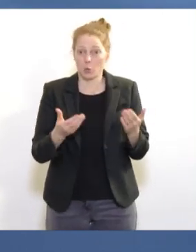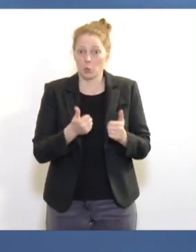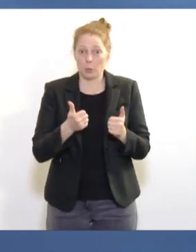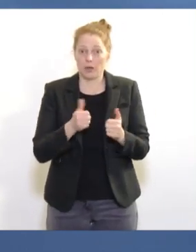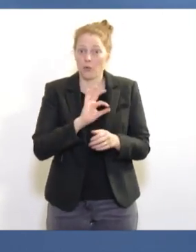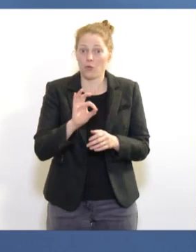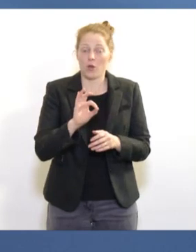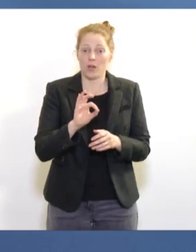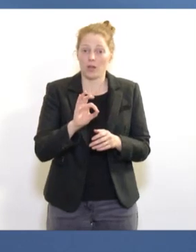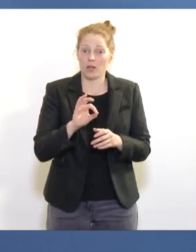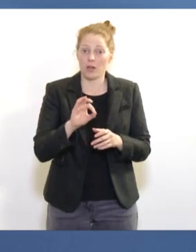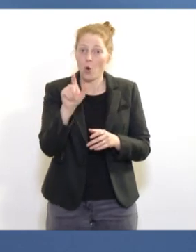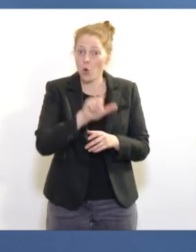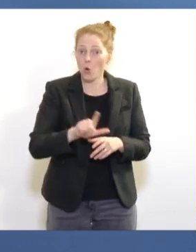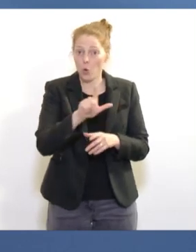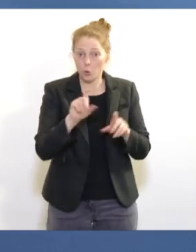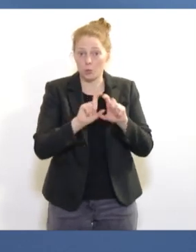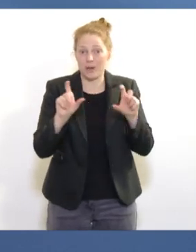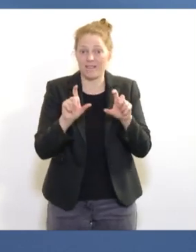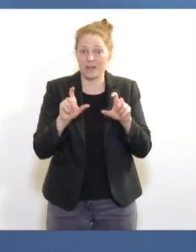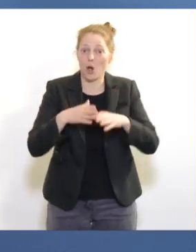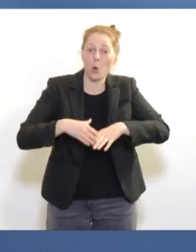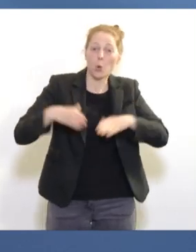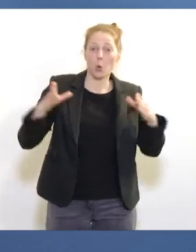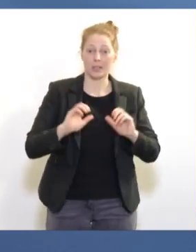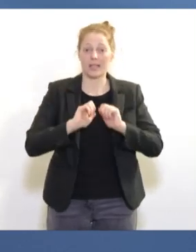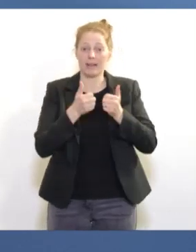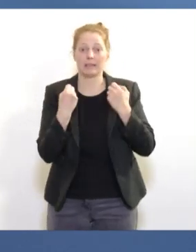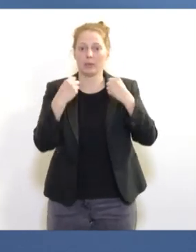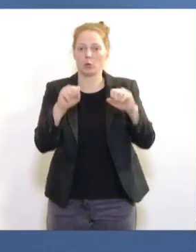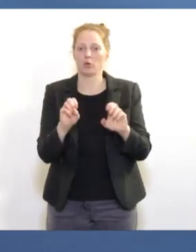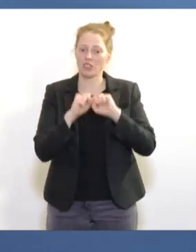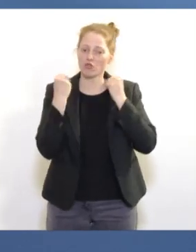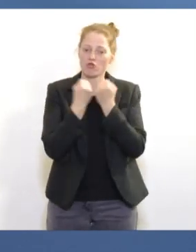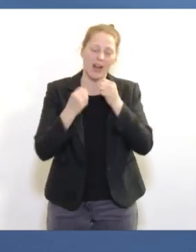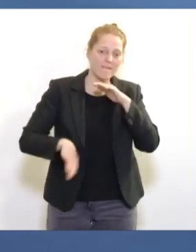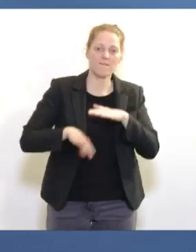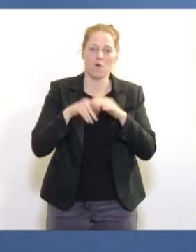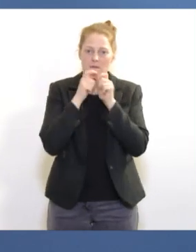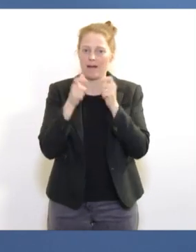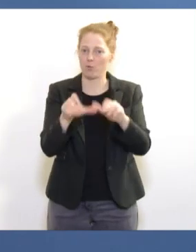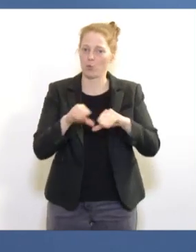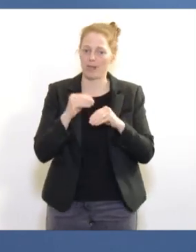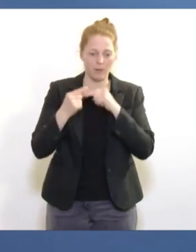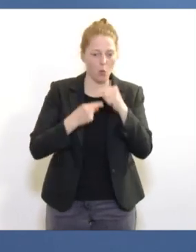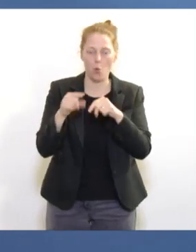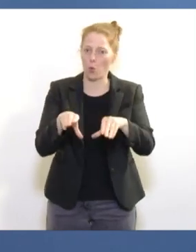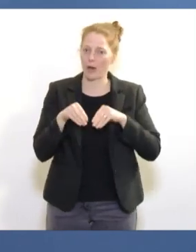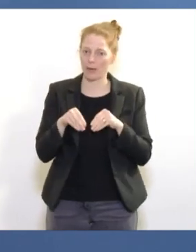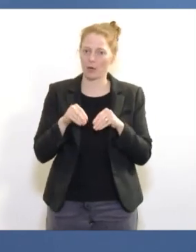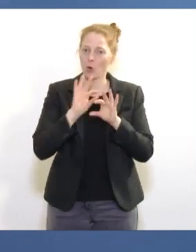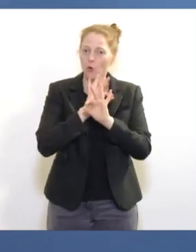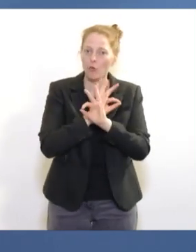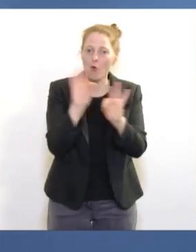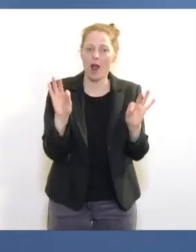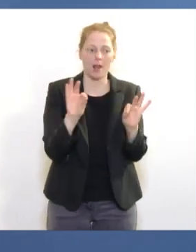Hilfsaktion für die Lützebäuer Triebe, die Themos Ginas. Der Staat überhält hier voll seine Rolle, seine Verantwortung. Am Dienst von den